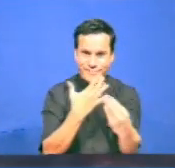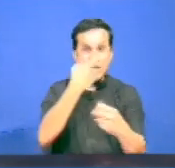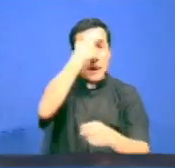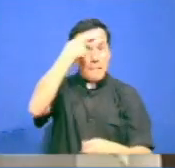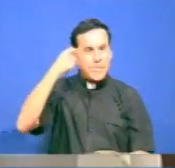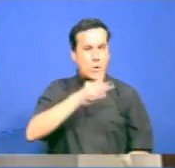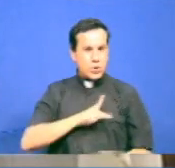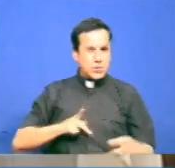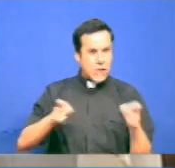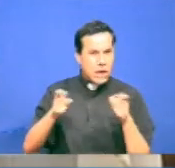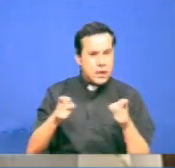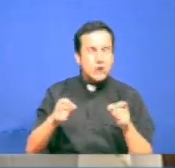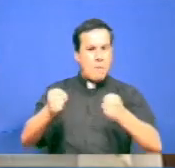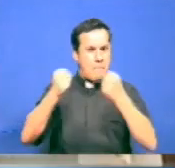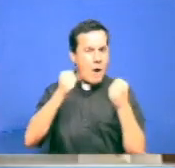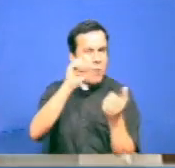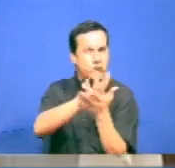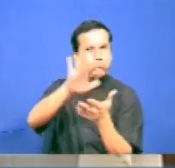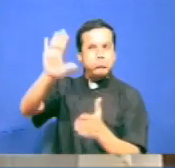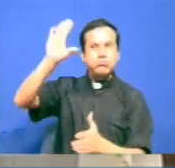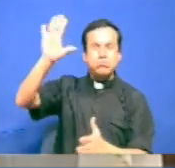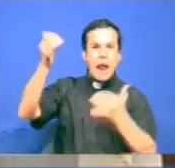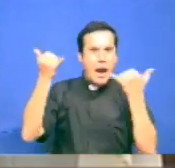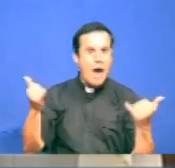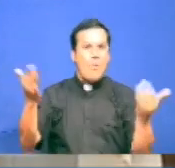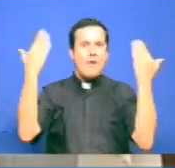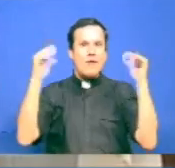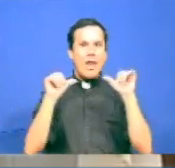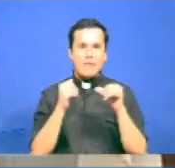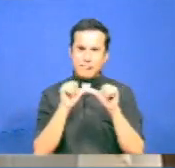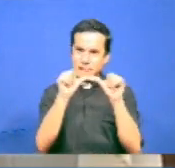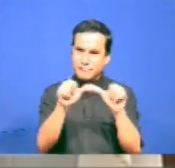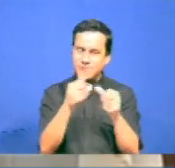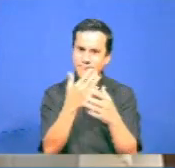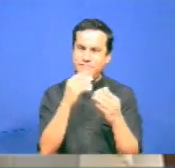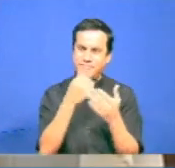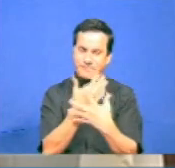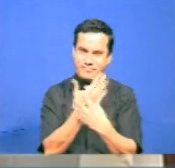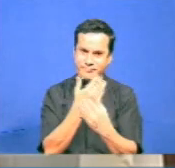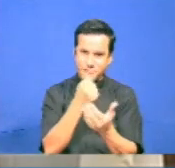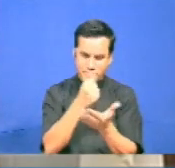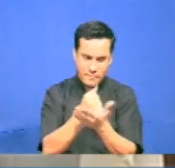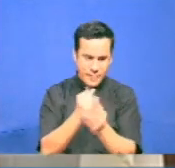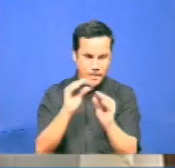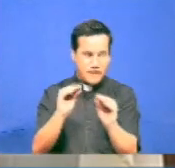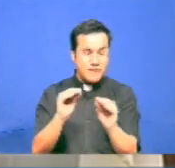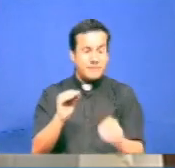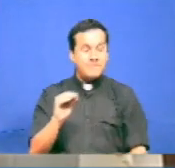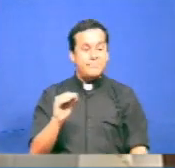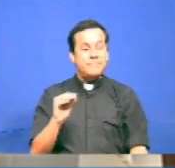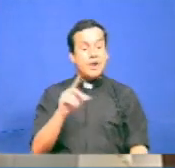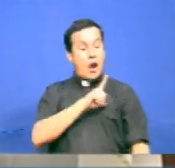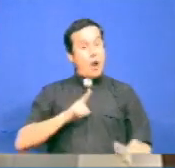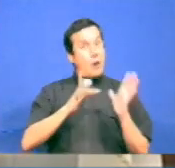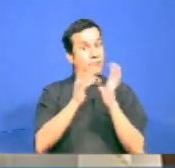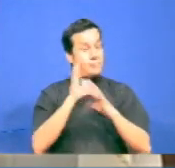wako na nguvu na utukufu hata milele. E Bwana Yesu Kristo, uliwaambia mitume wako: nawaachieni